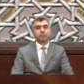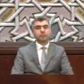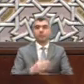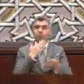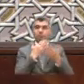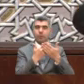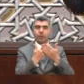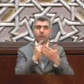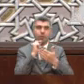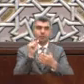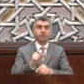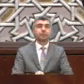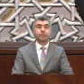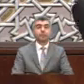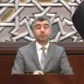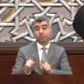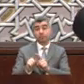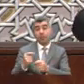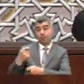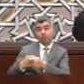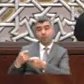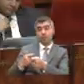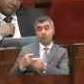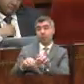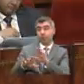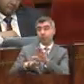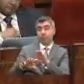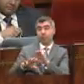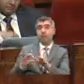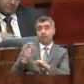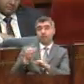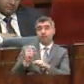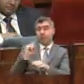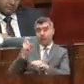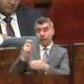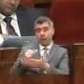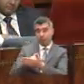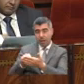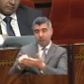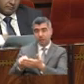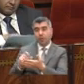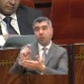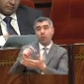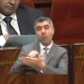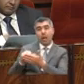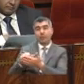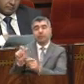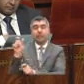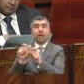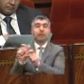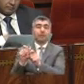شكرا سيد النائب. بالفعل التاجر كيلعب دور اجتماعي كبير، من غير خلص الكرا ديالو كيخلص الكرا ديال الناس.